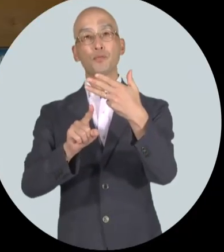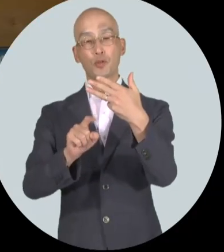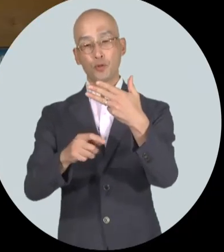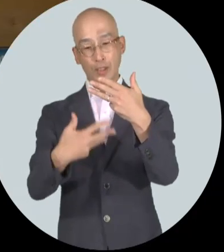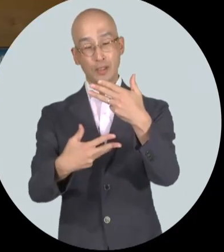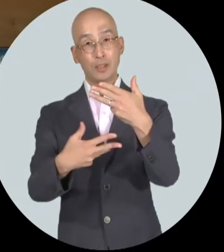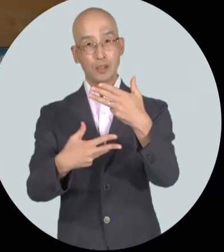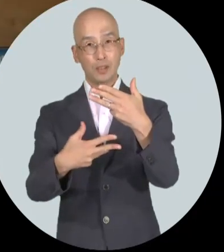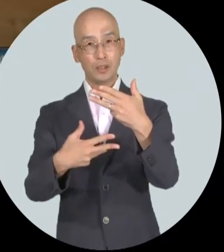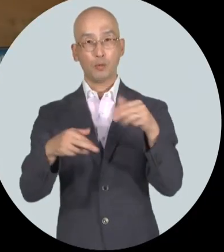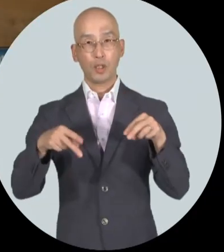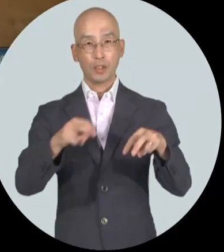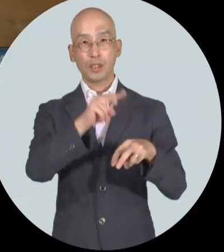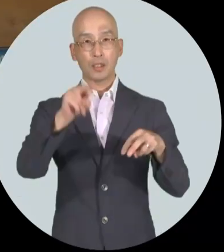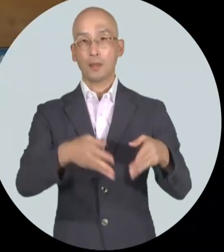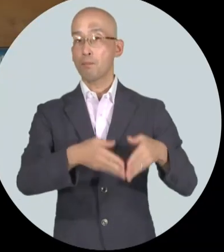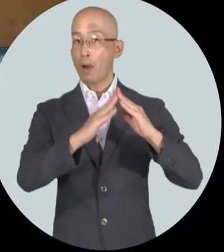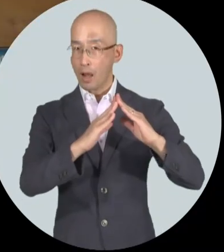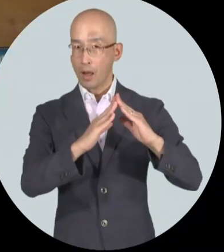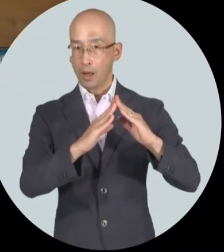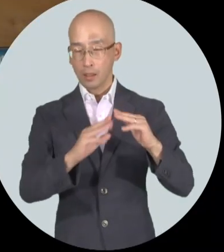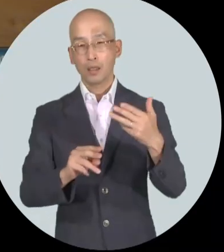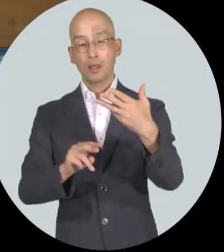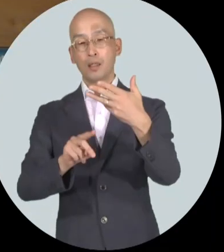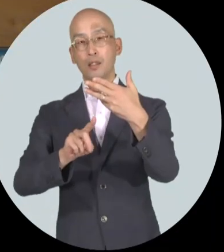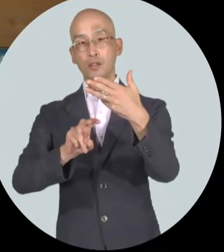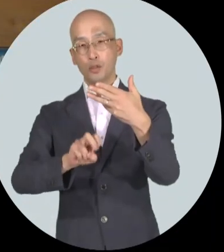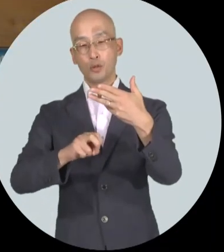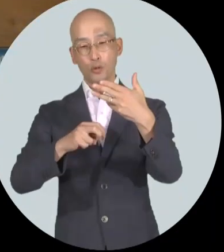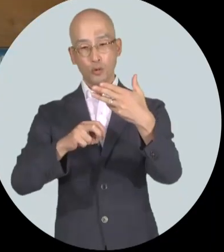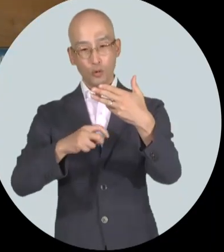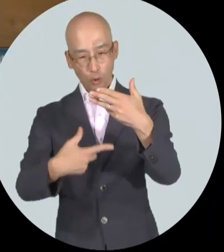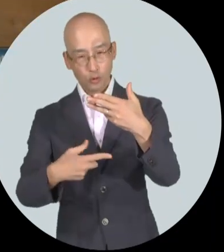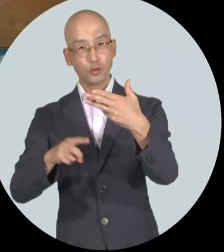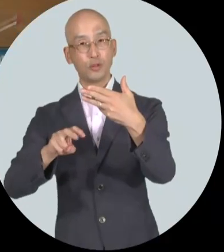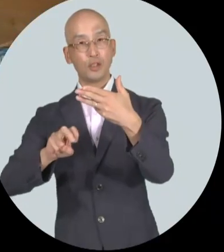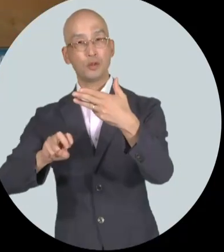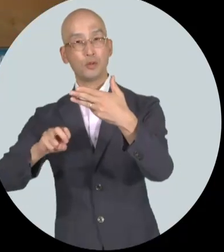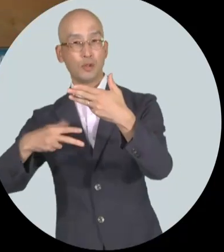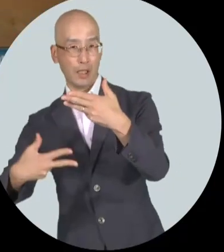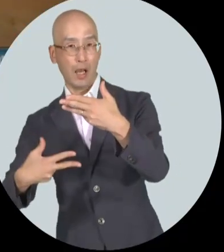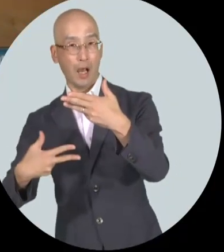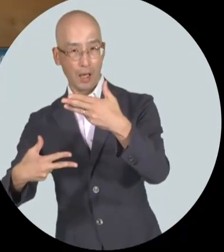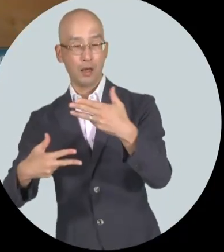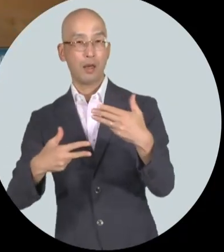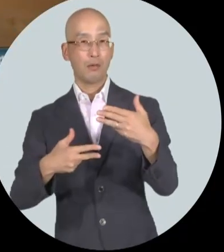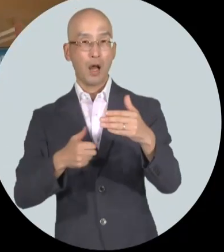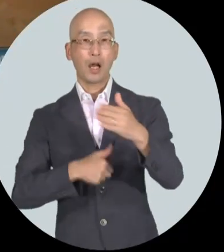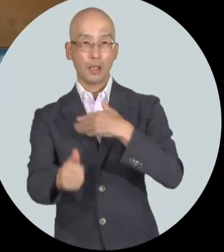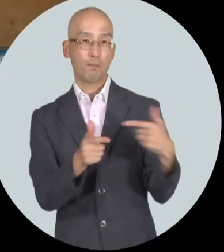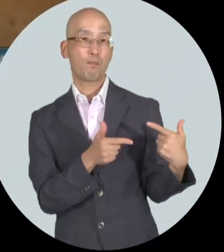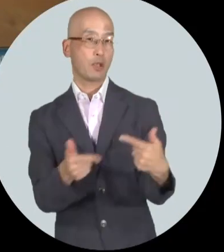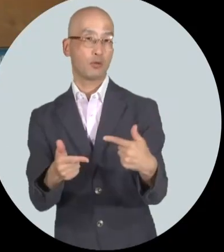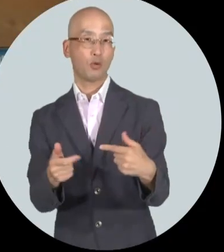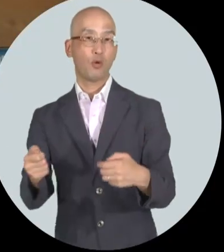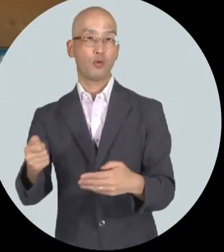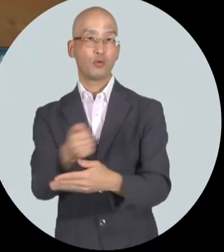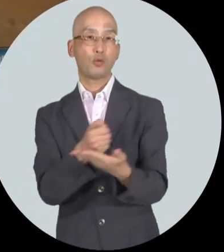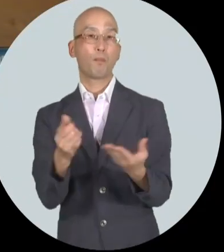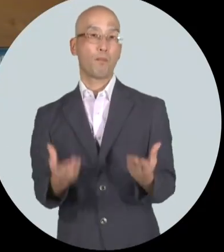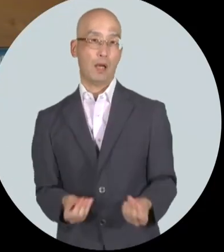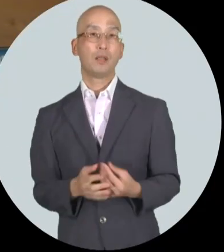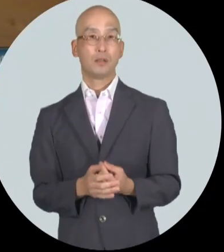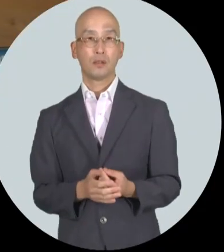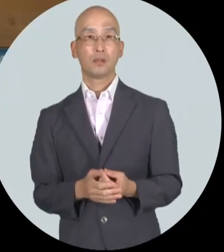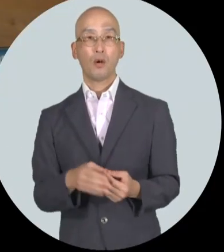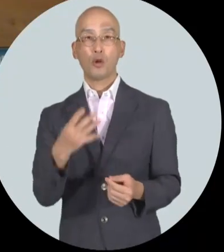日から運営しておりますが、26、27日と、ボランティア派遣バスの運行なんかしておりますけれども、これにつきましては予備費の対